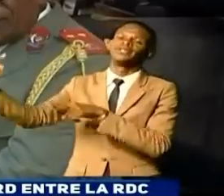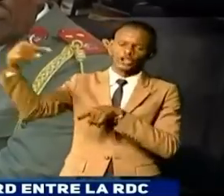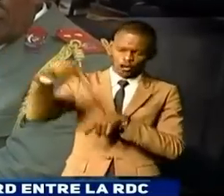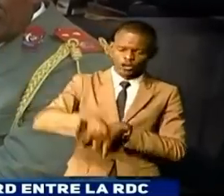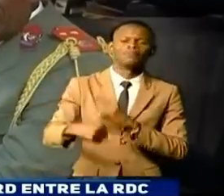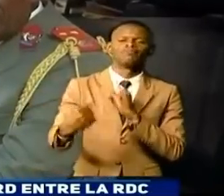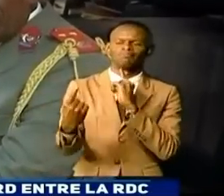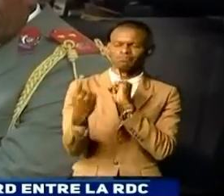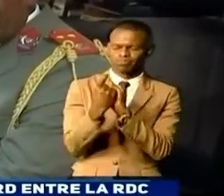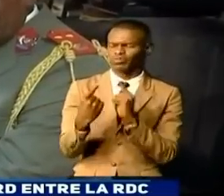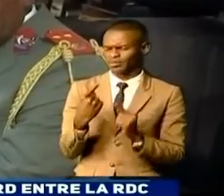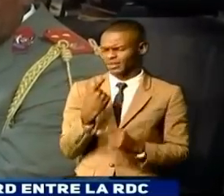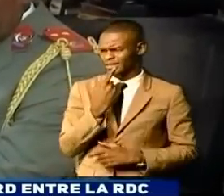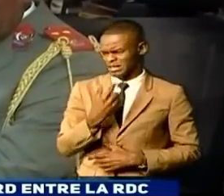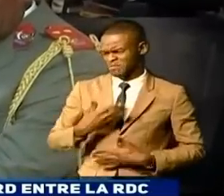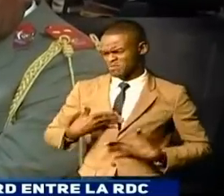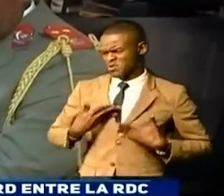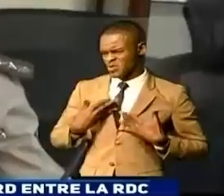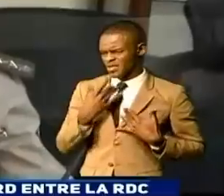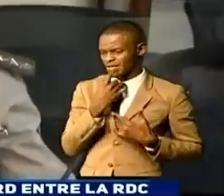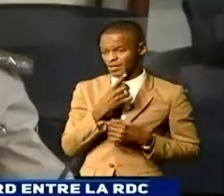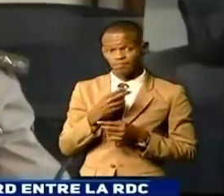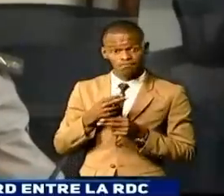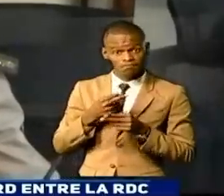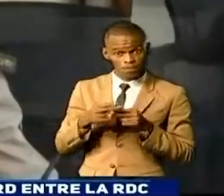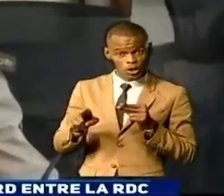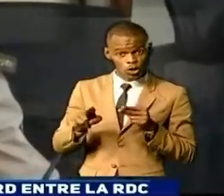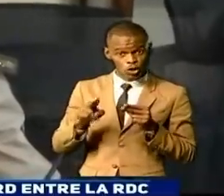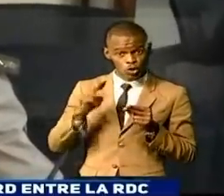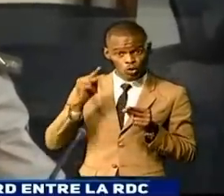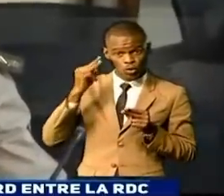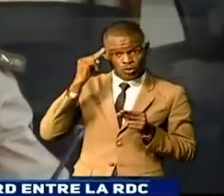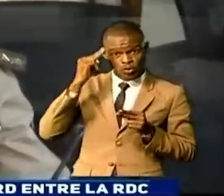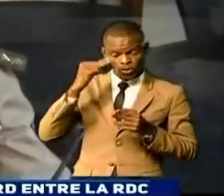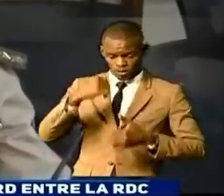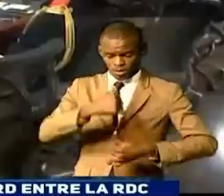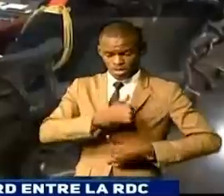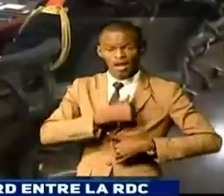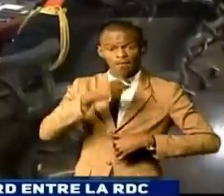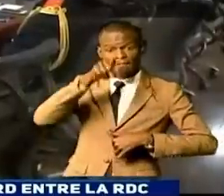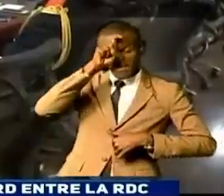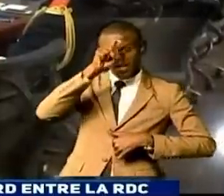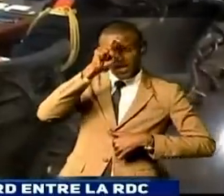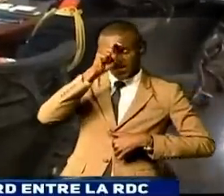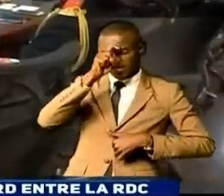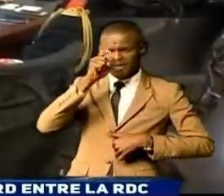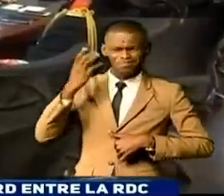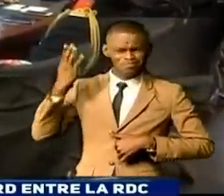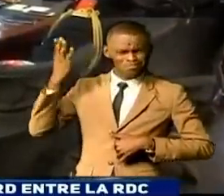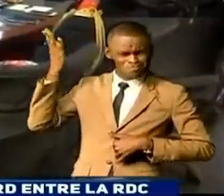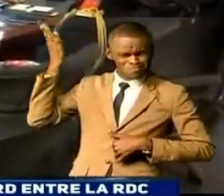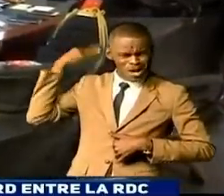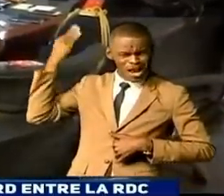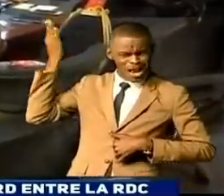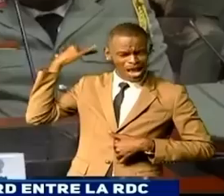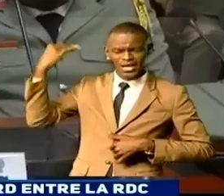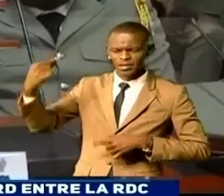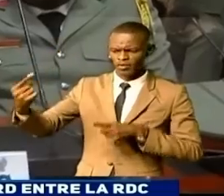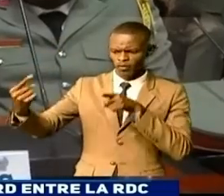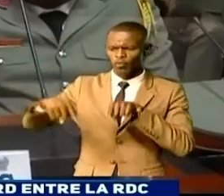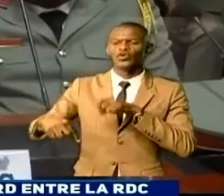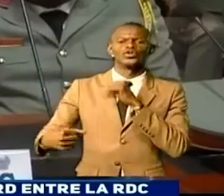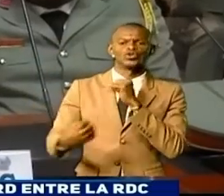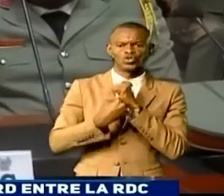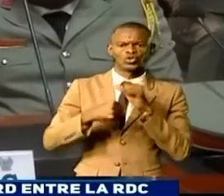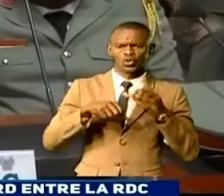l'armée égyptienne pour une intervention militaire en dehors de ses frontières fut en 1960 en RDC. À son